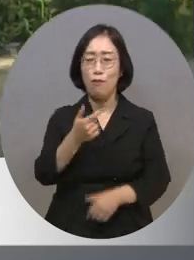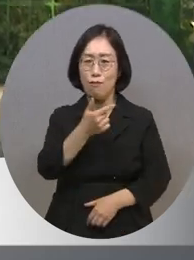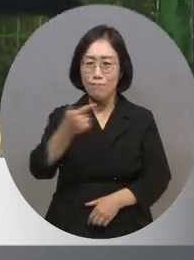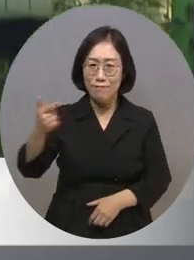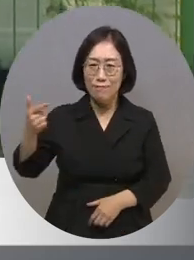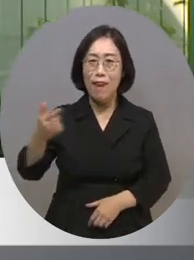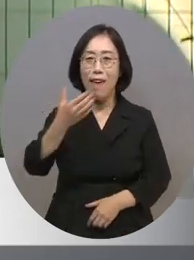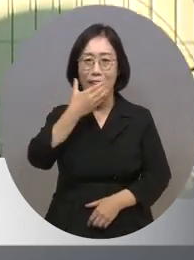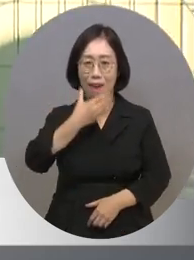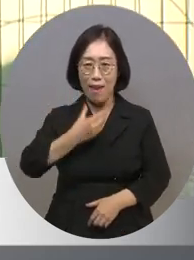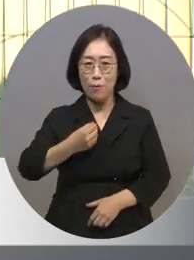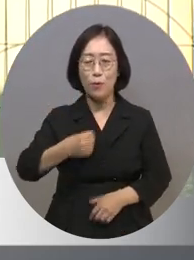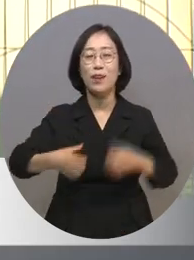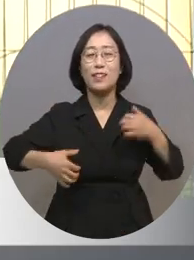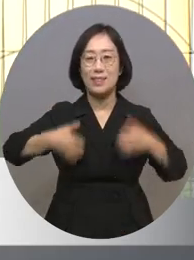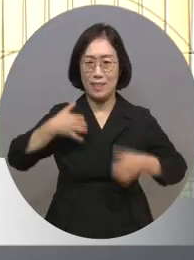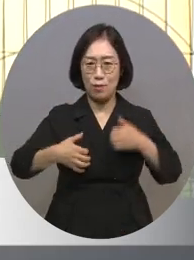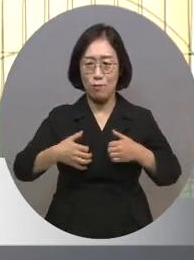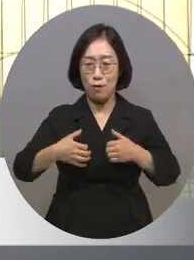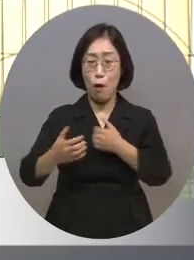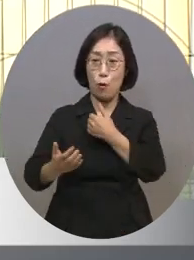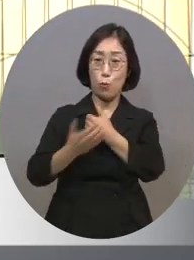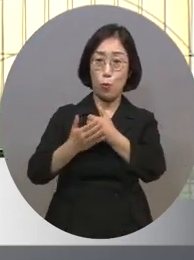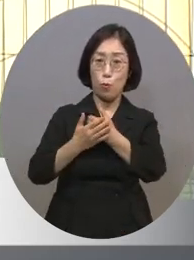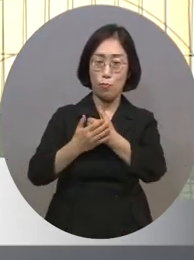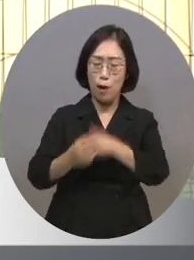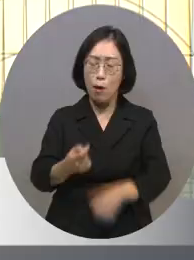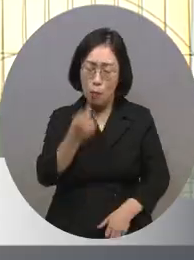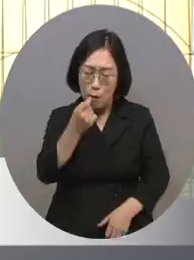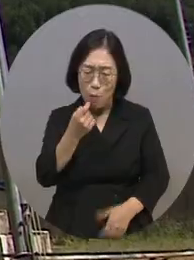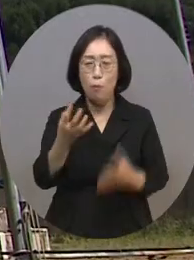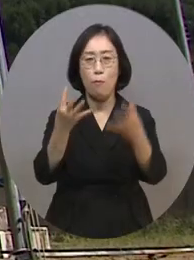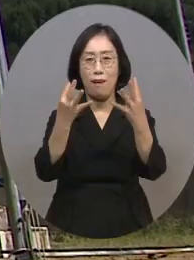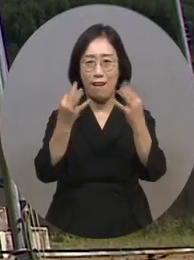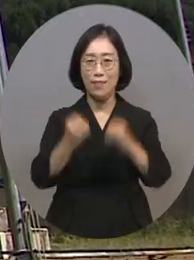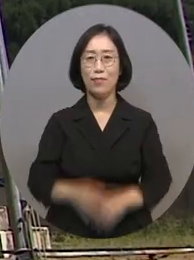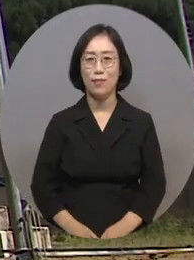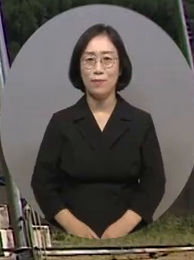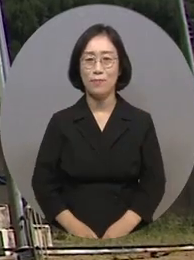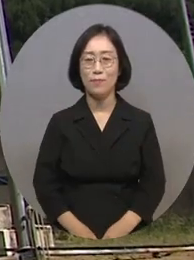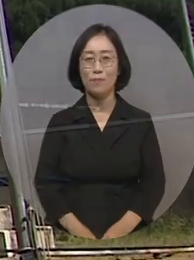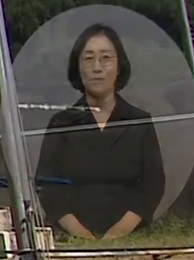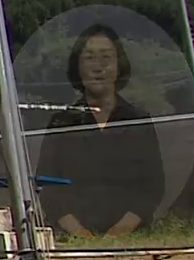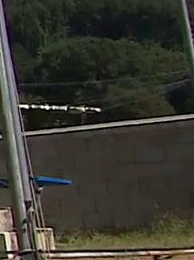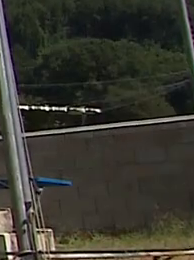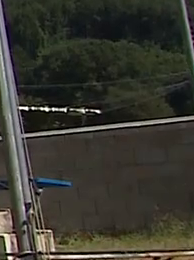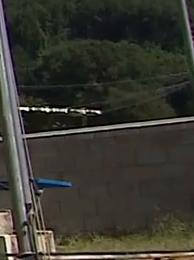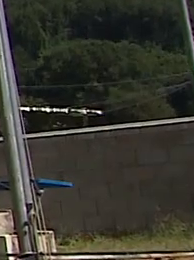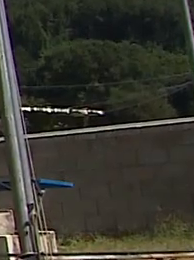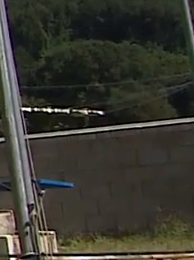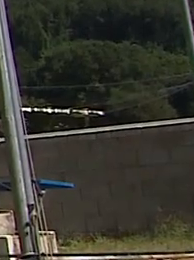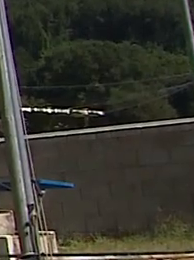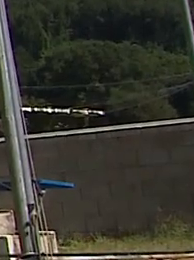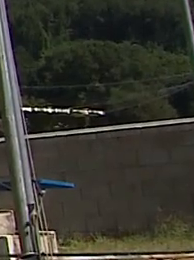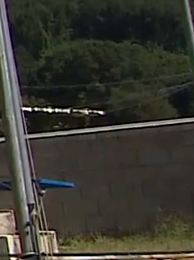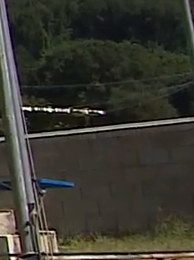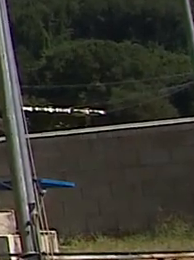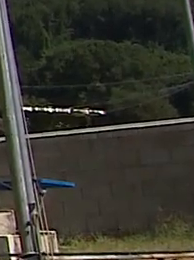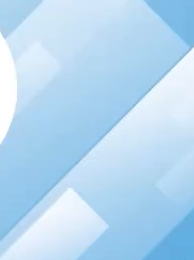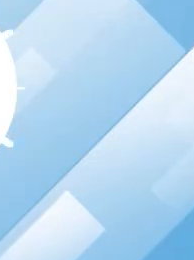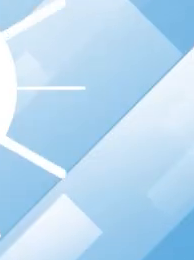행복하고 즐겁고 이 친구 때문에 배우는 것도 굉장히 많습니다. 복지TV 뉴스 정유정입니다.